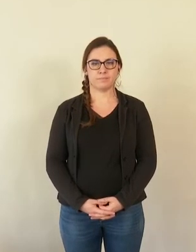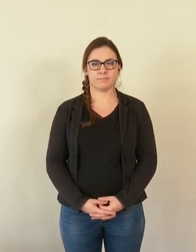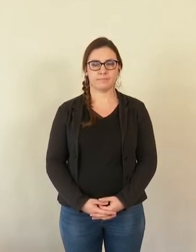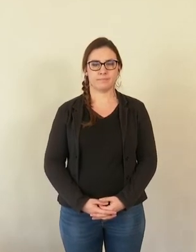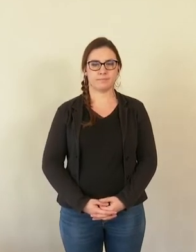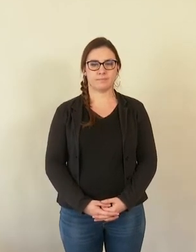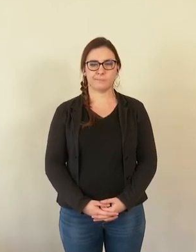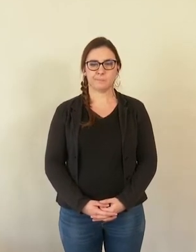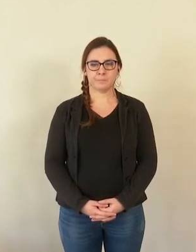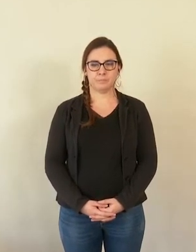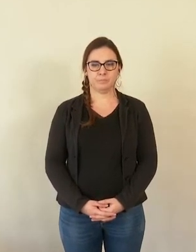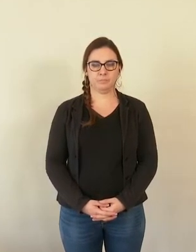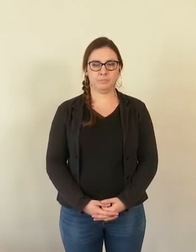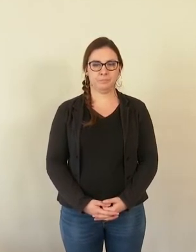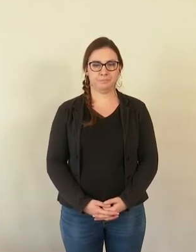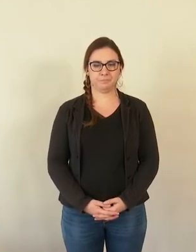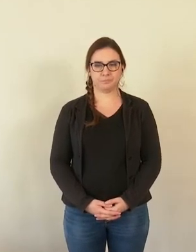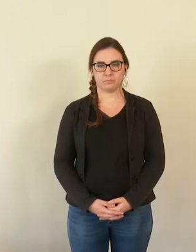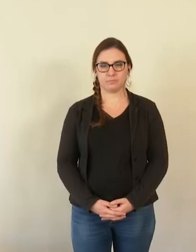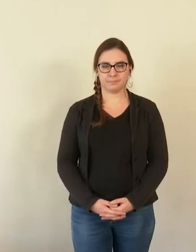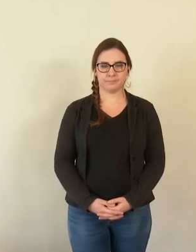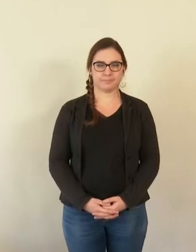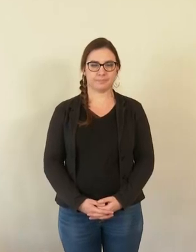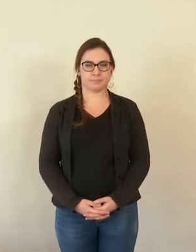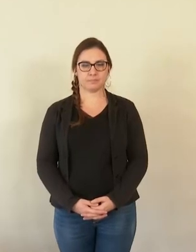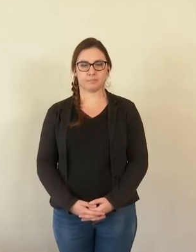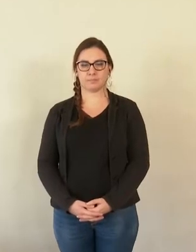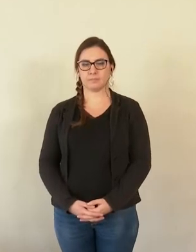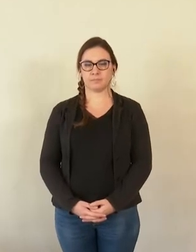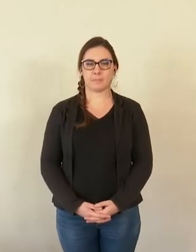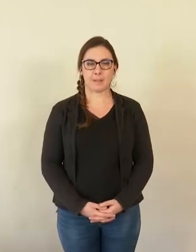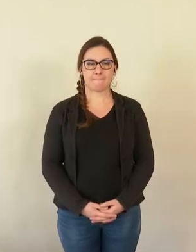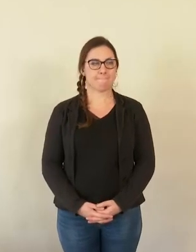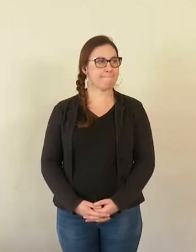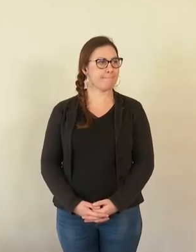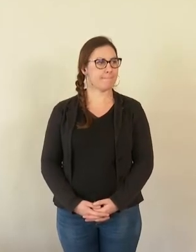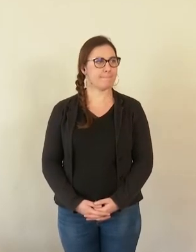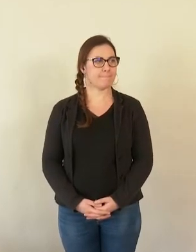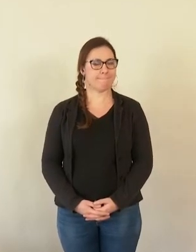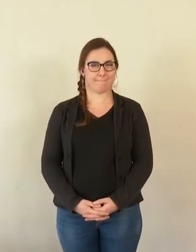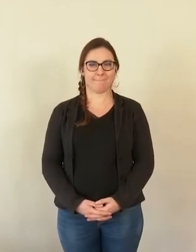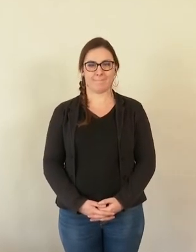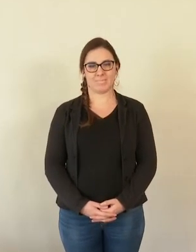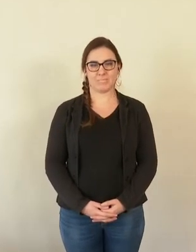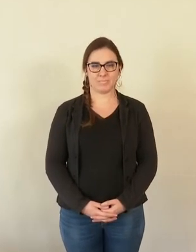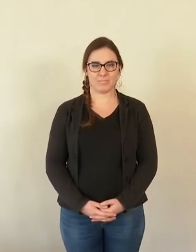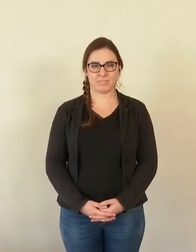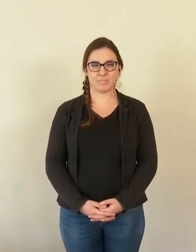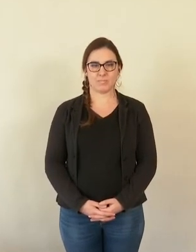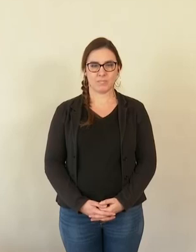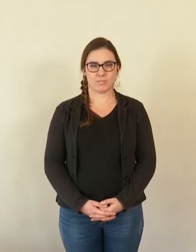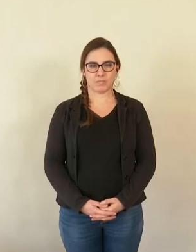ma Tavel ma de vadelc donne pouvoir à Madame capde pont pour la séance